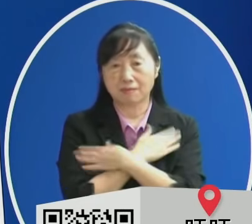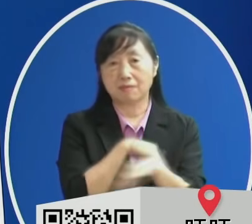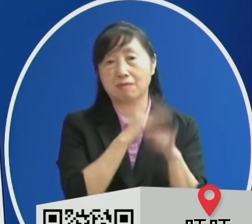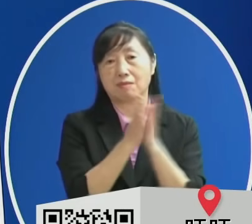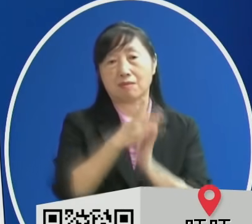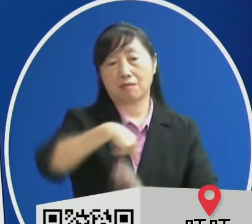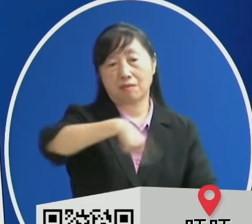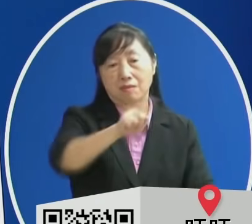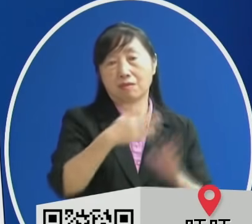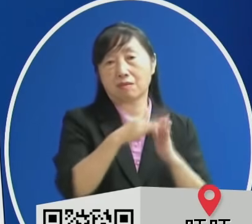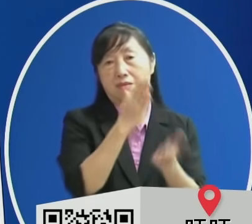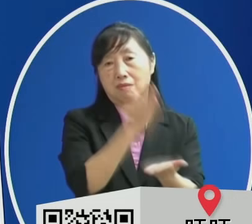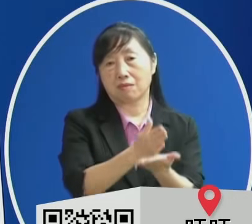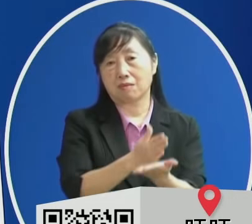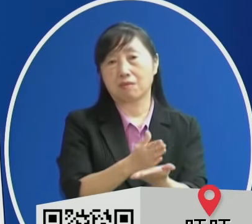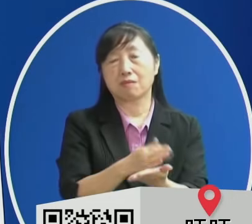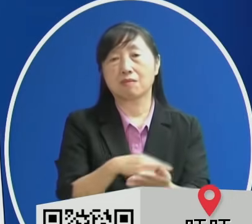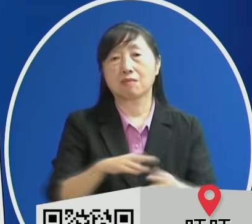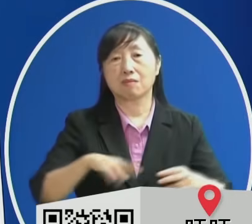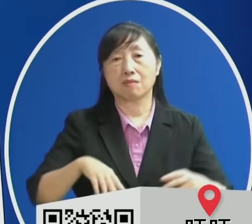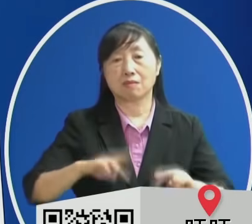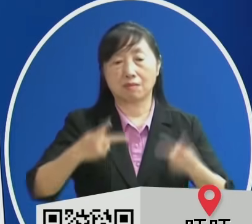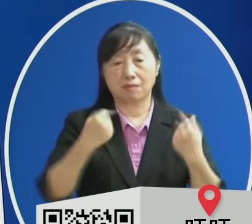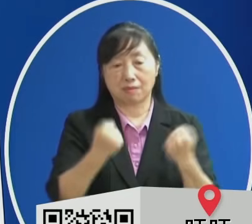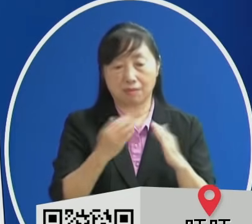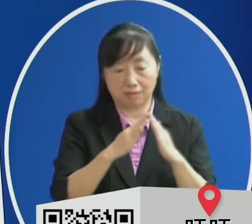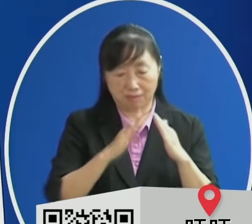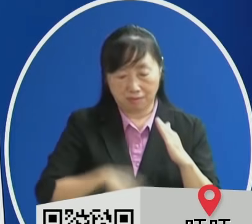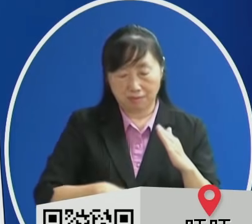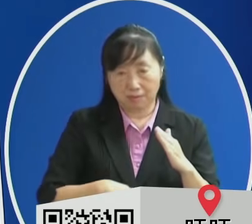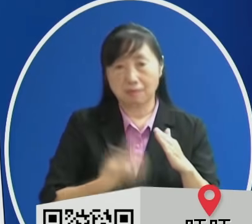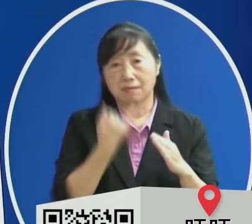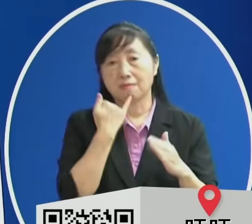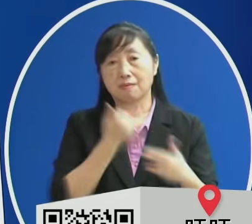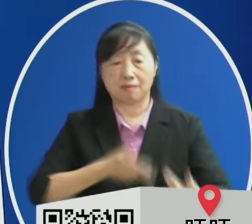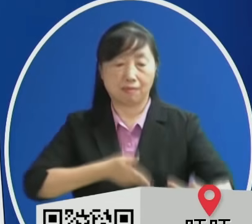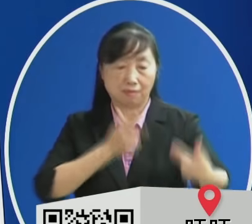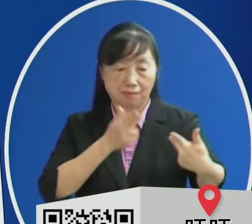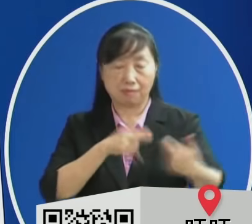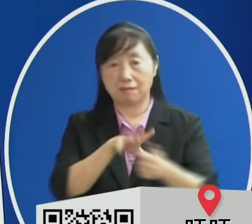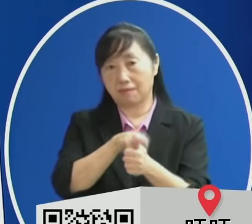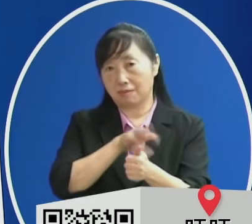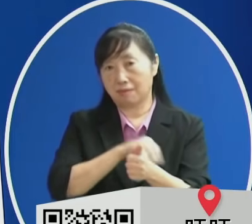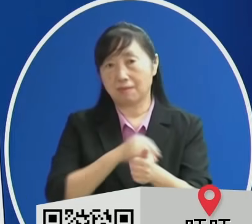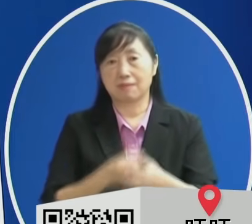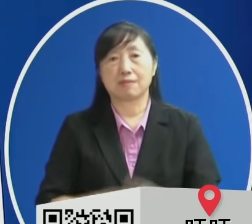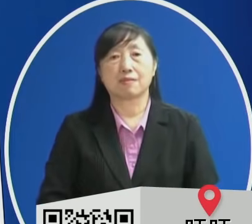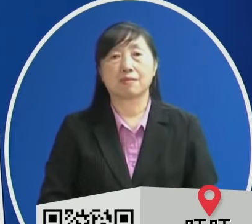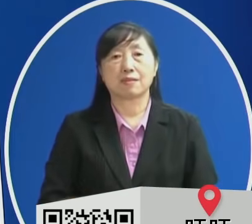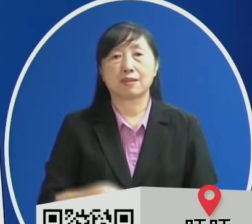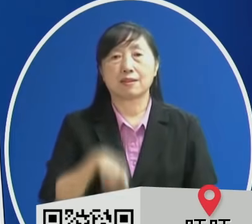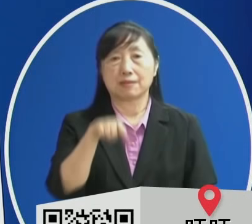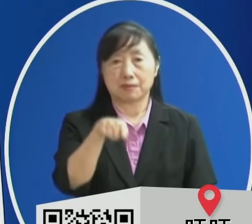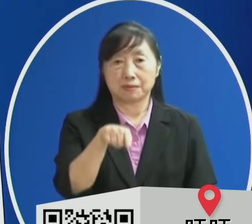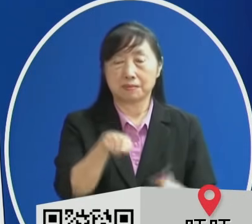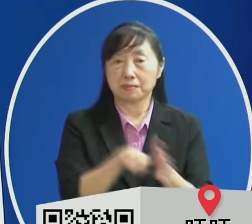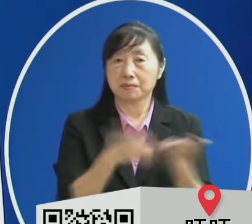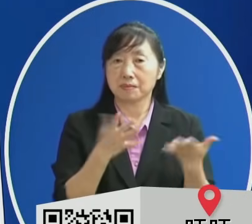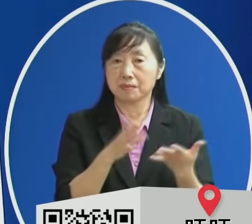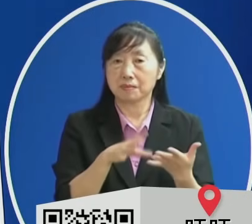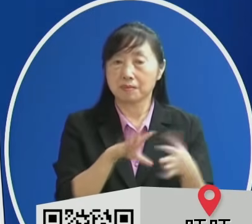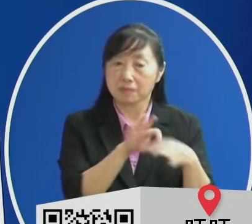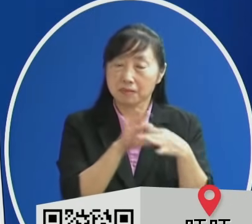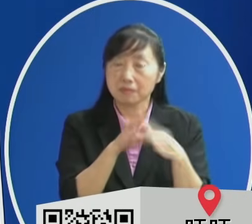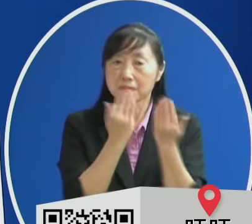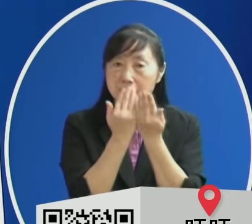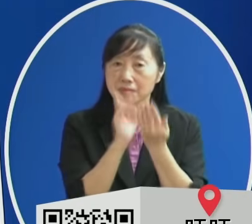止到校上课，那么改采以居家线上学习的方式来进行这个时间里面的相关的课